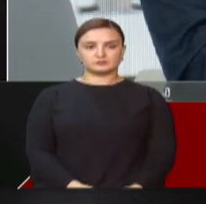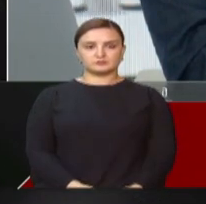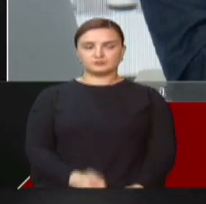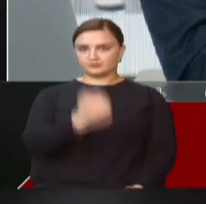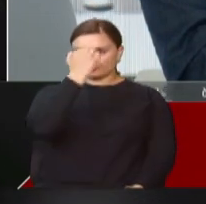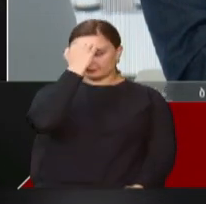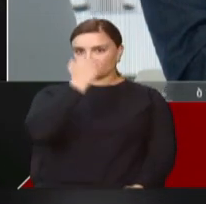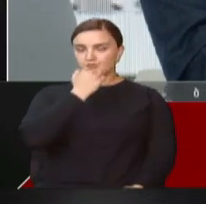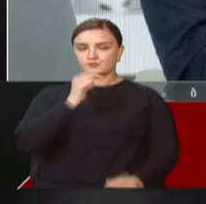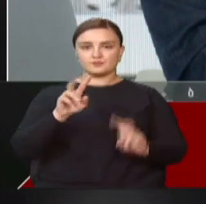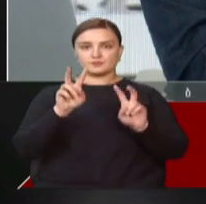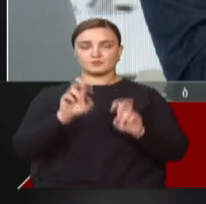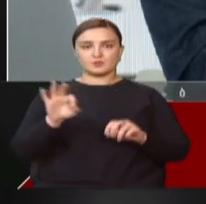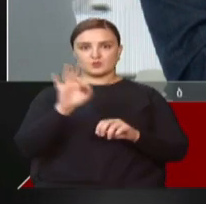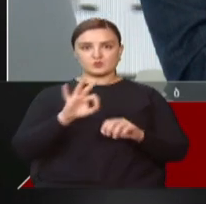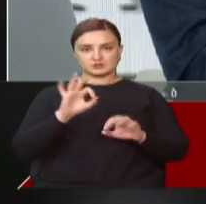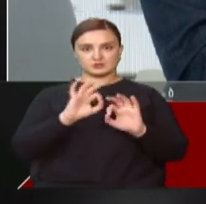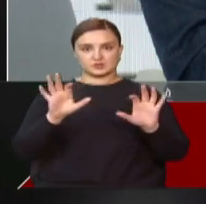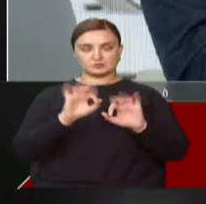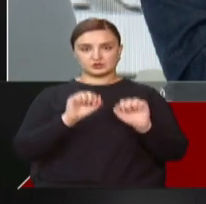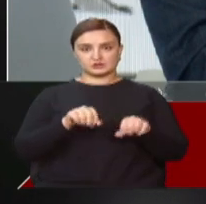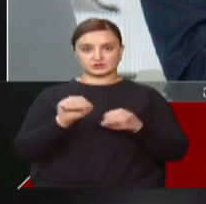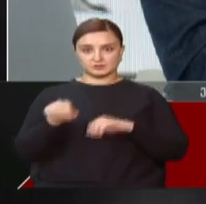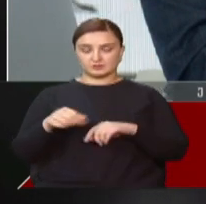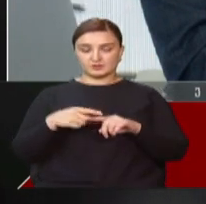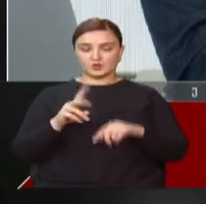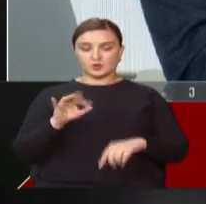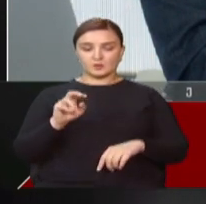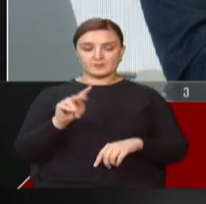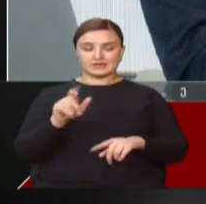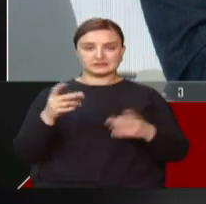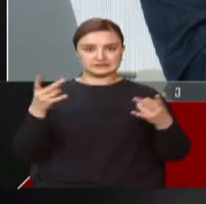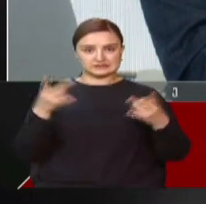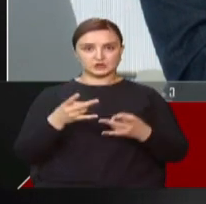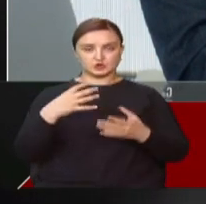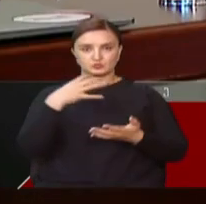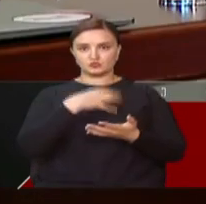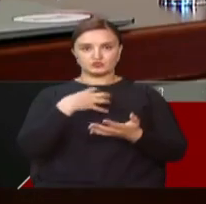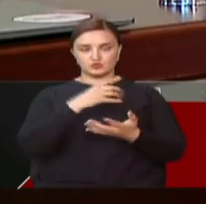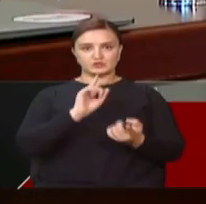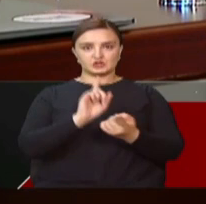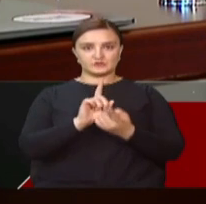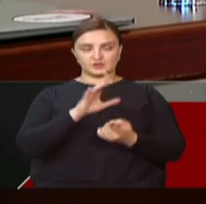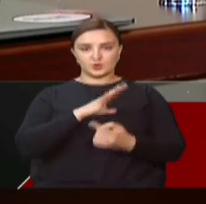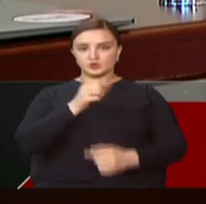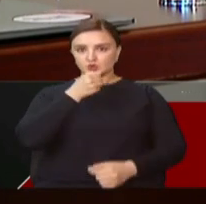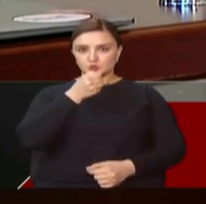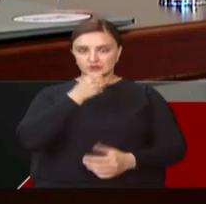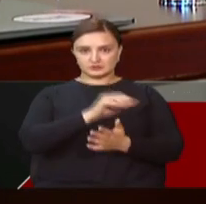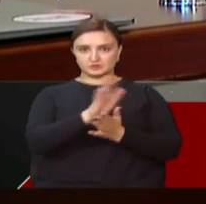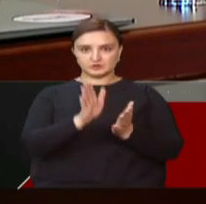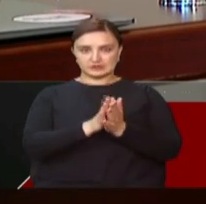Მადლობა ამ თემაზე საუბრის შესაძლებლობისთვის. დღეს ირაკლი კობახიძეს ძალიან საჭირო და მნიშვნელოვანი ასე ვთქვათ შეხვედრა ჰქონდა ჟურნალისტებთან,